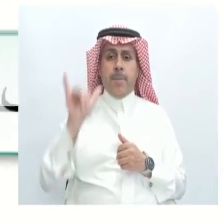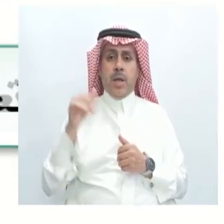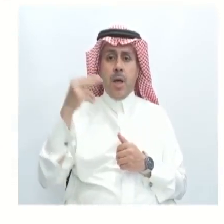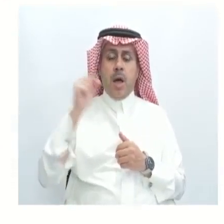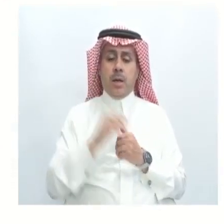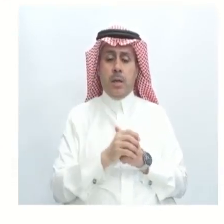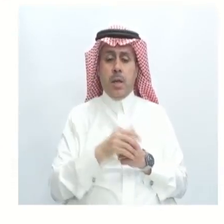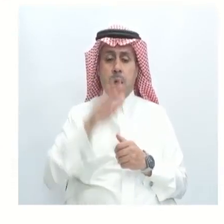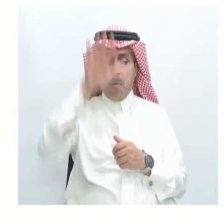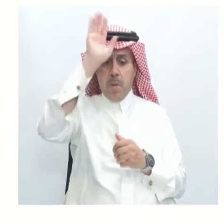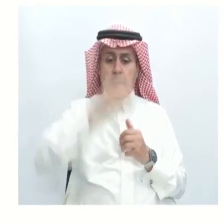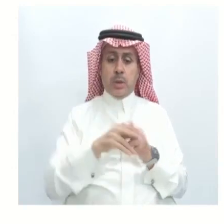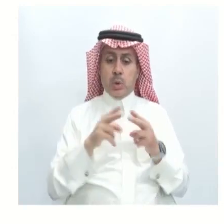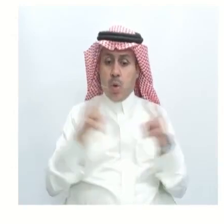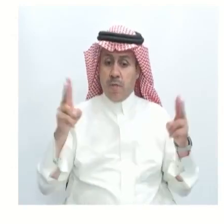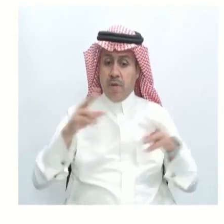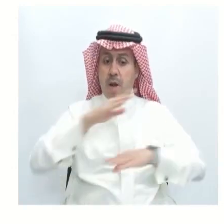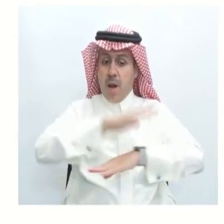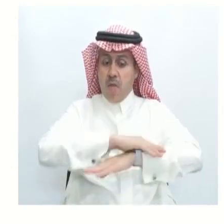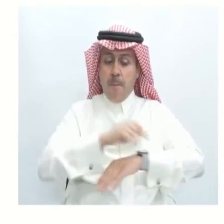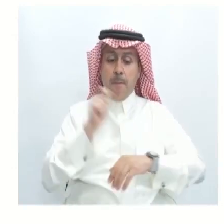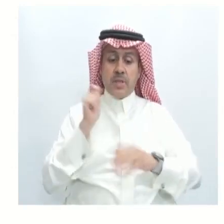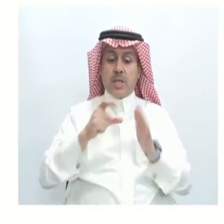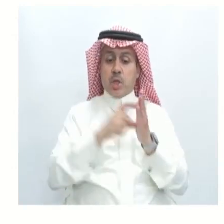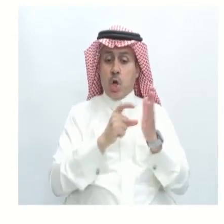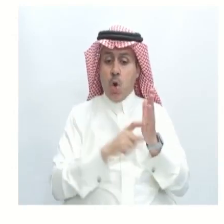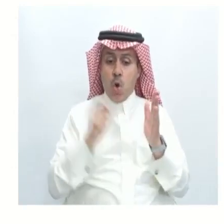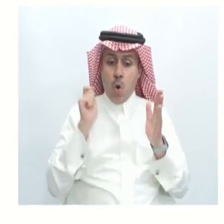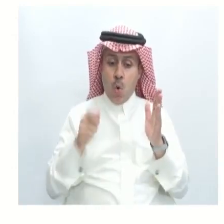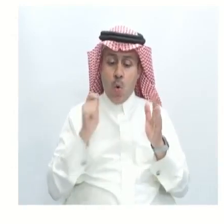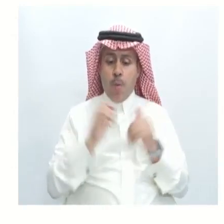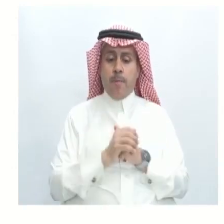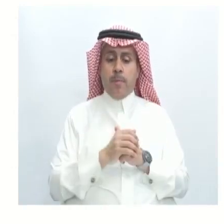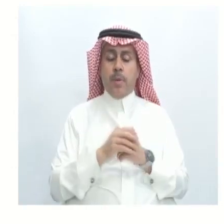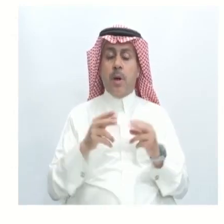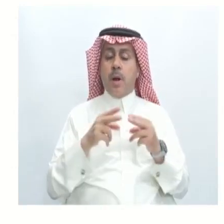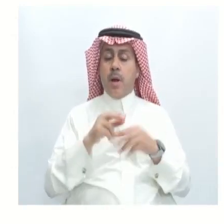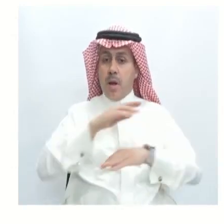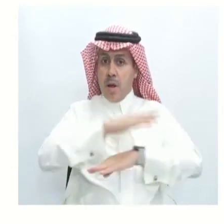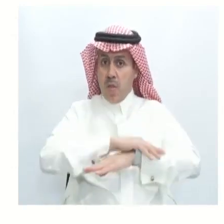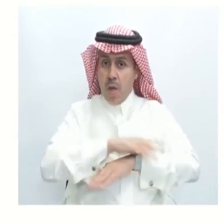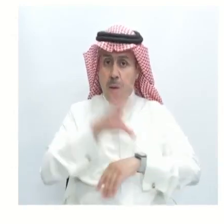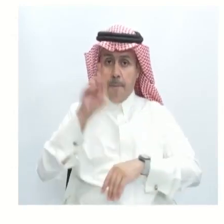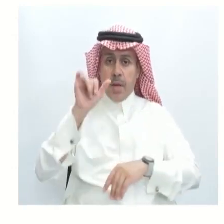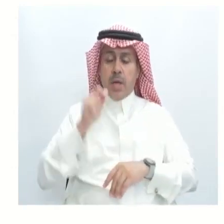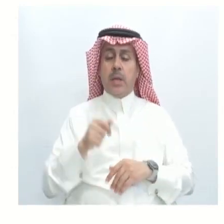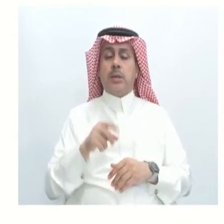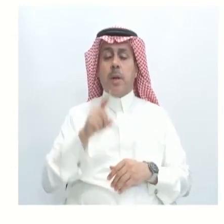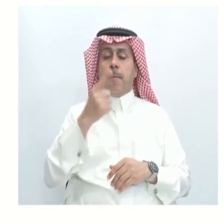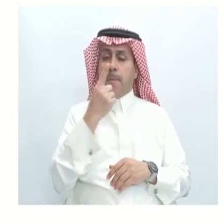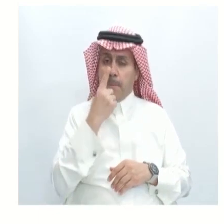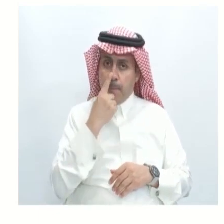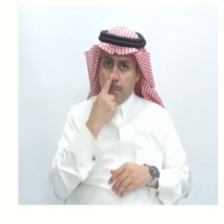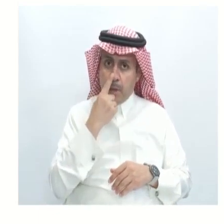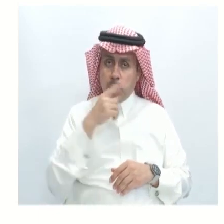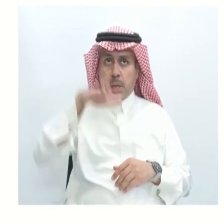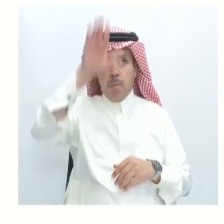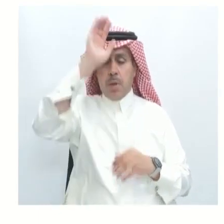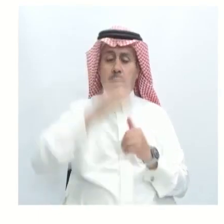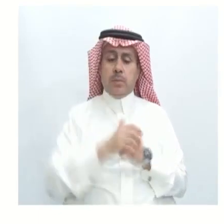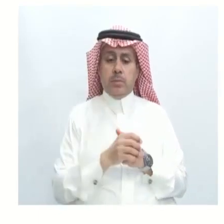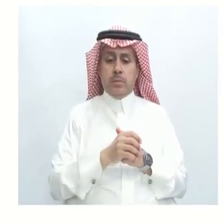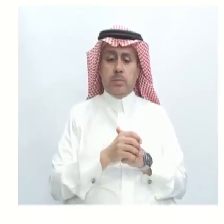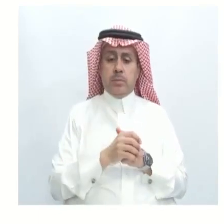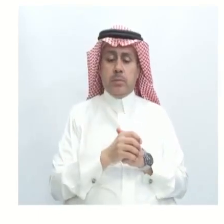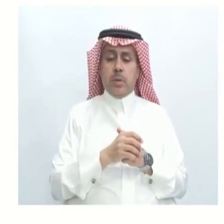للحكم وكذلك تعرف نظام الهيئه نظام هيئه البيعه نظام الحكم